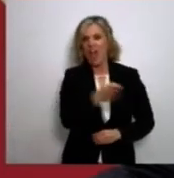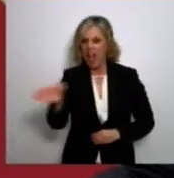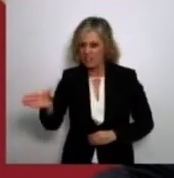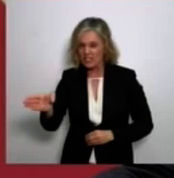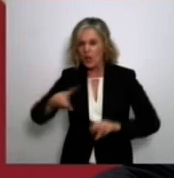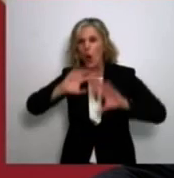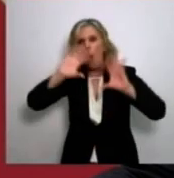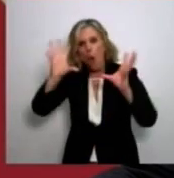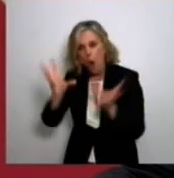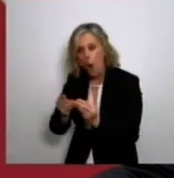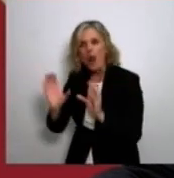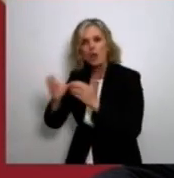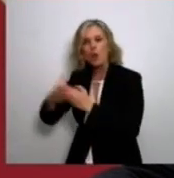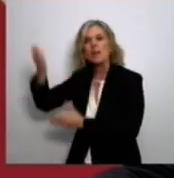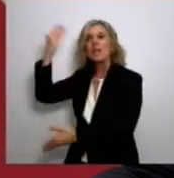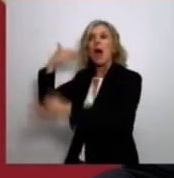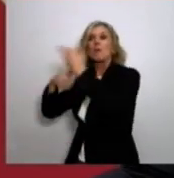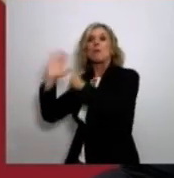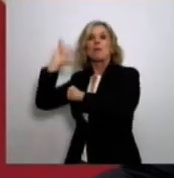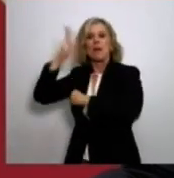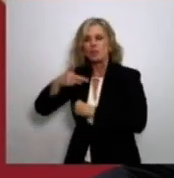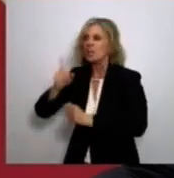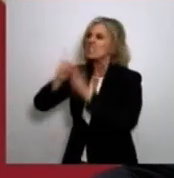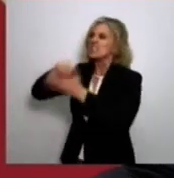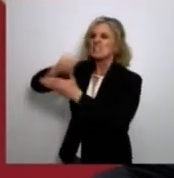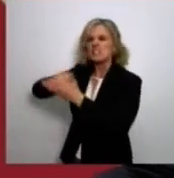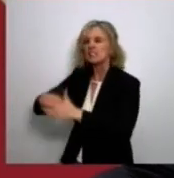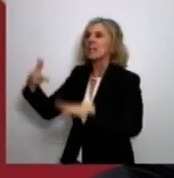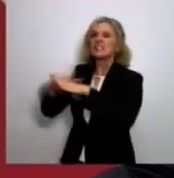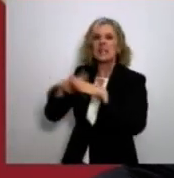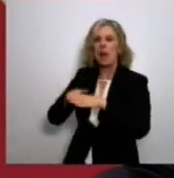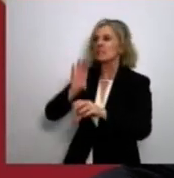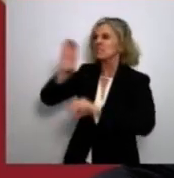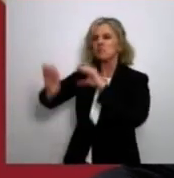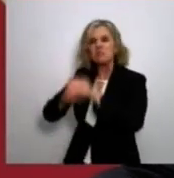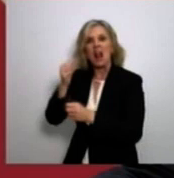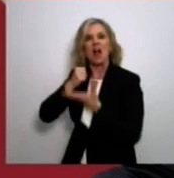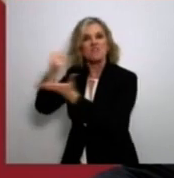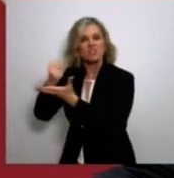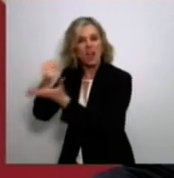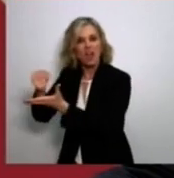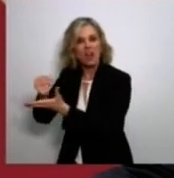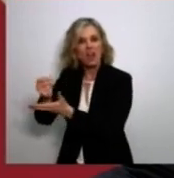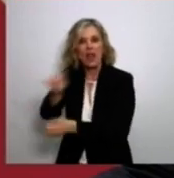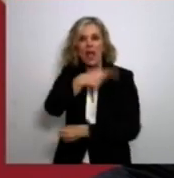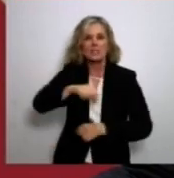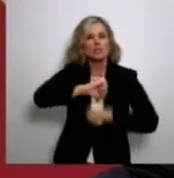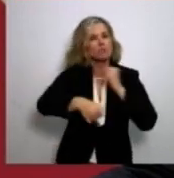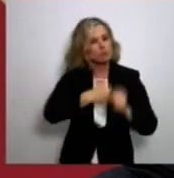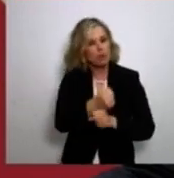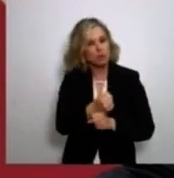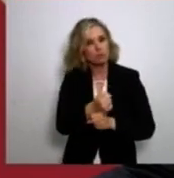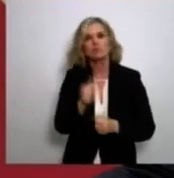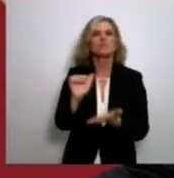έφεραν μνημόνια, ξεπούλησαν την πατρίδα, ανακεφαλαιοποίησαν τις τράπεζες. Σας φέρνουν αλόφιλους για να σας